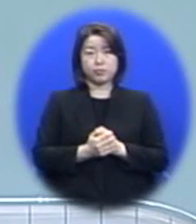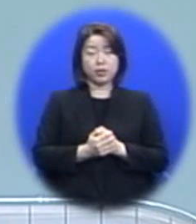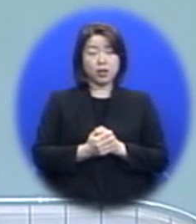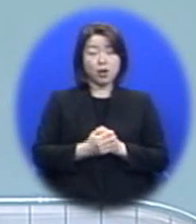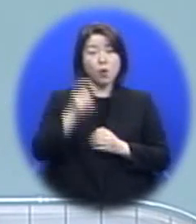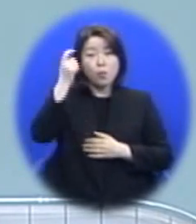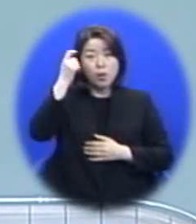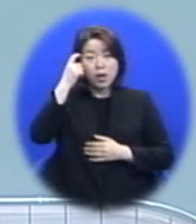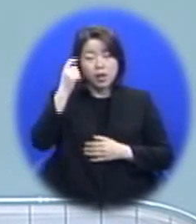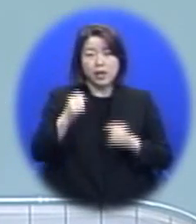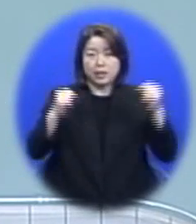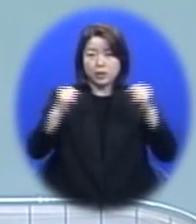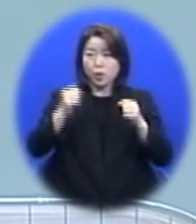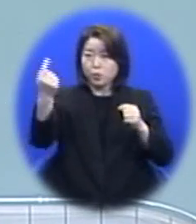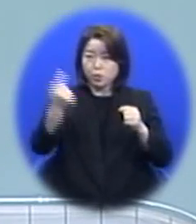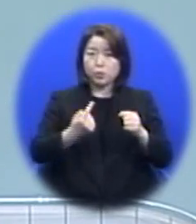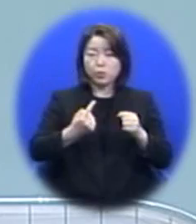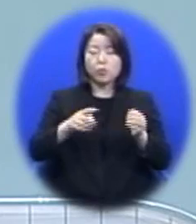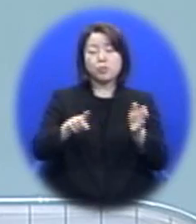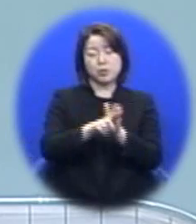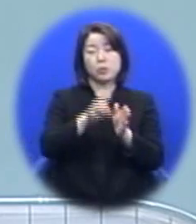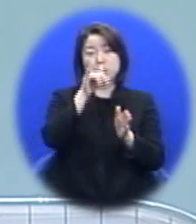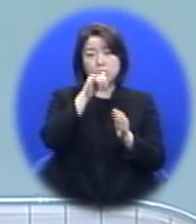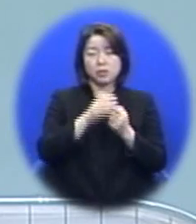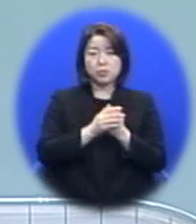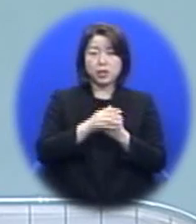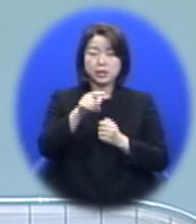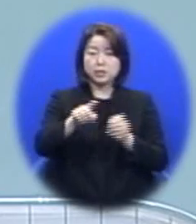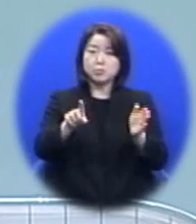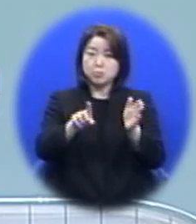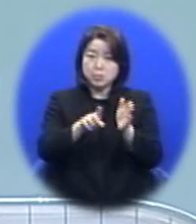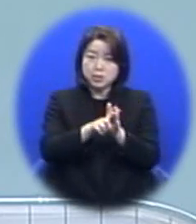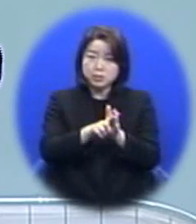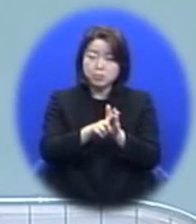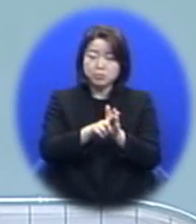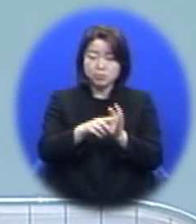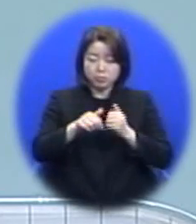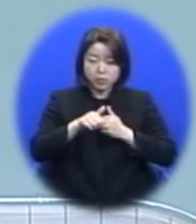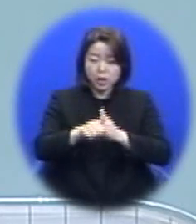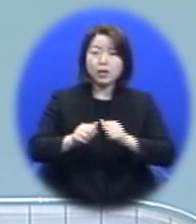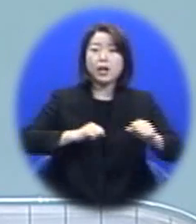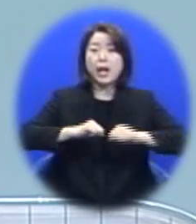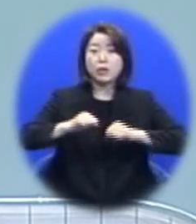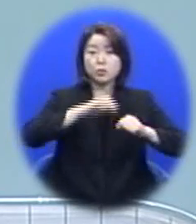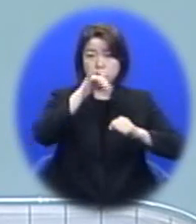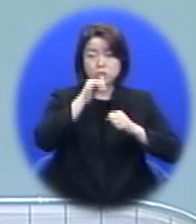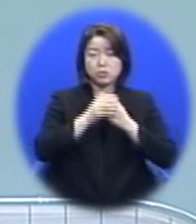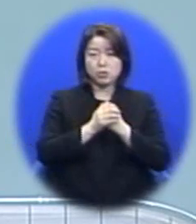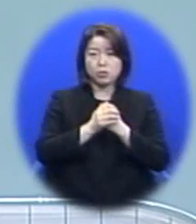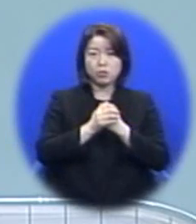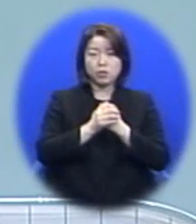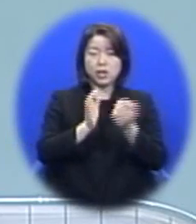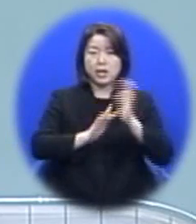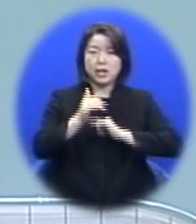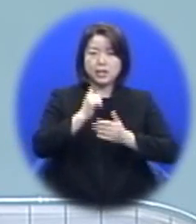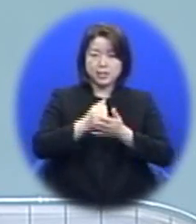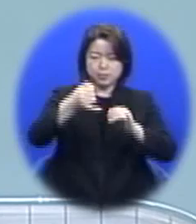겨울이 올 것을 믿으니까 그 믿음의 행동이 따라오는 거죠. 예수님 반드시 우리 가정을